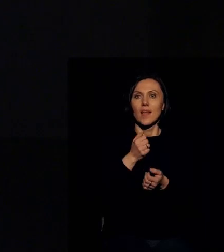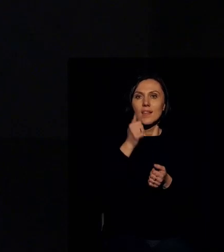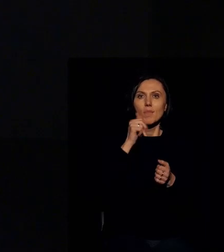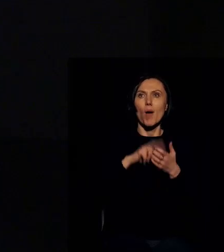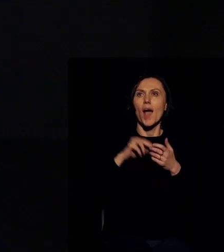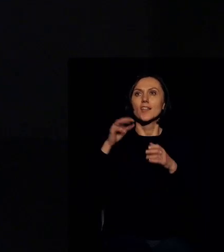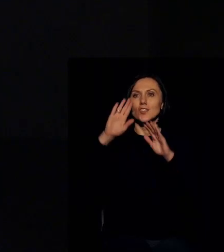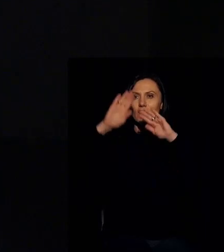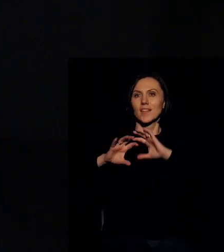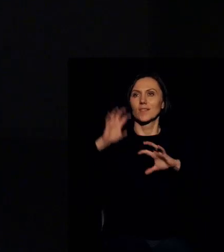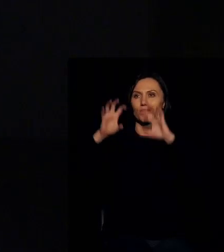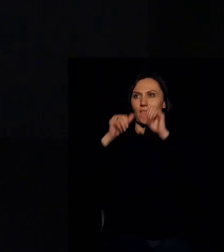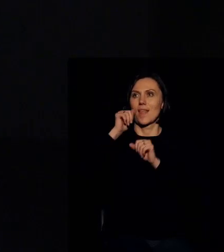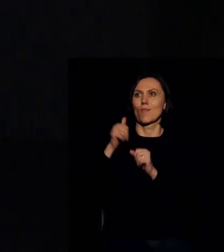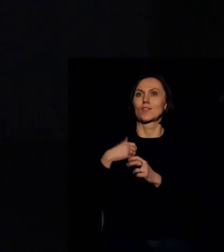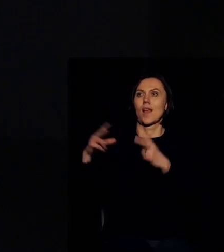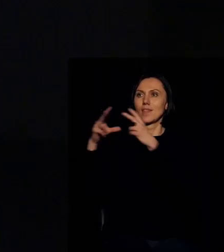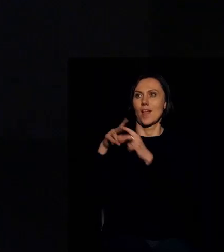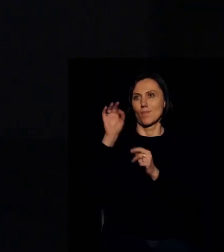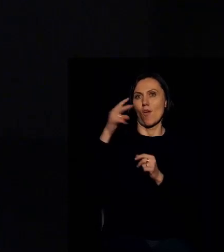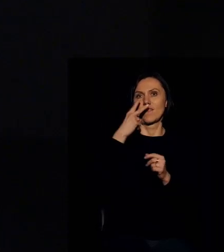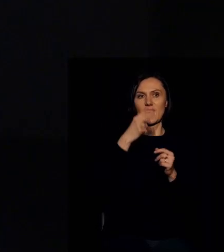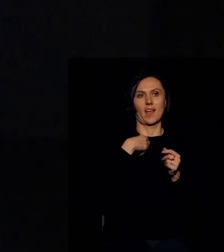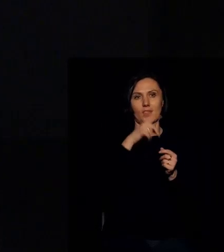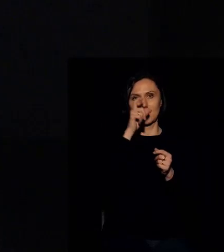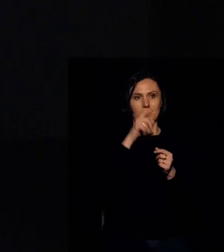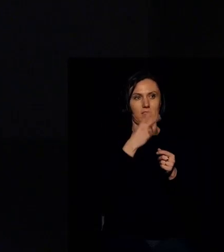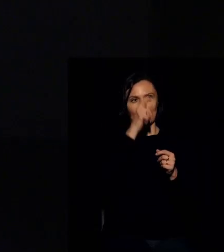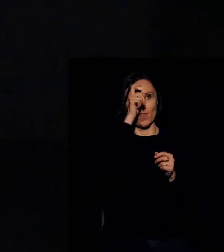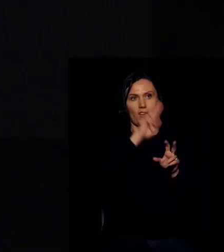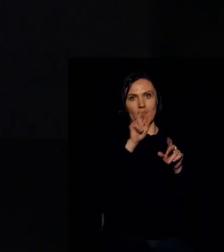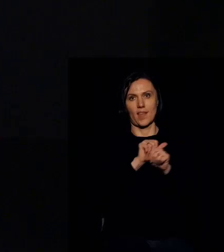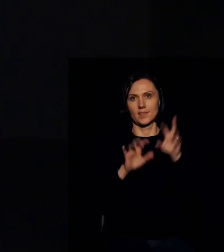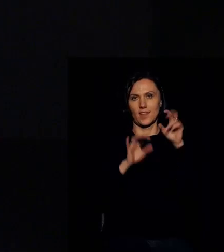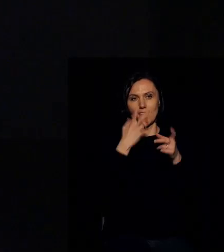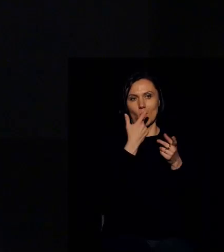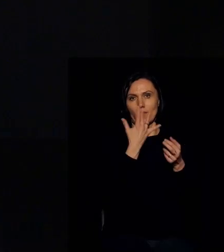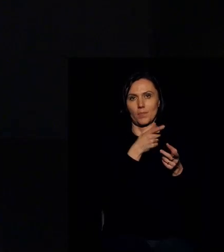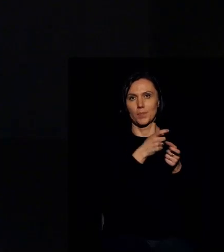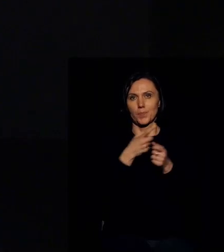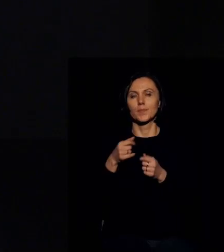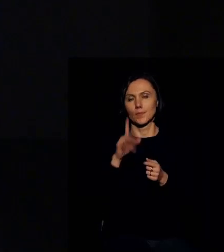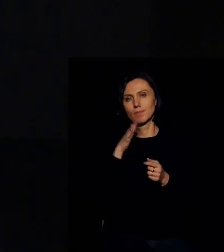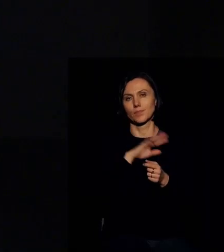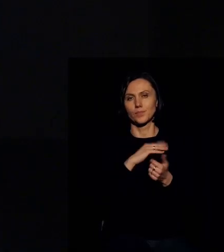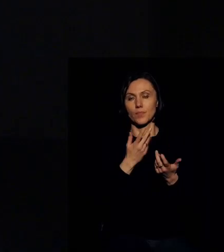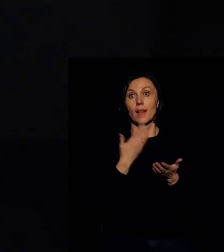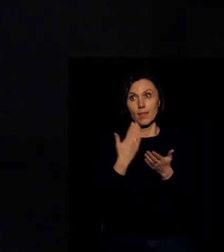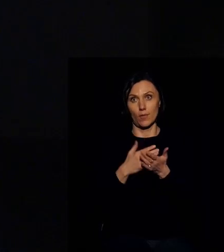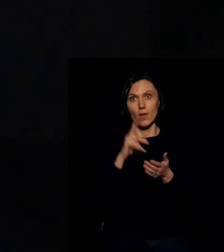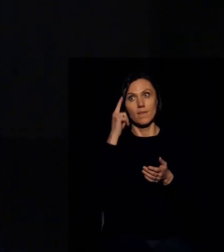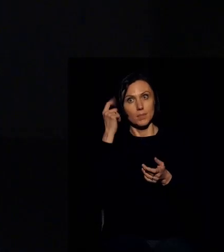po ścianach, po górach, bo wtedy żołnierze byli wystawieni na ostrzał i były bardzo duże straty i po prostu